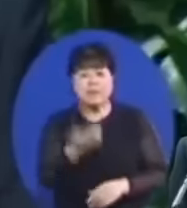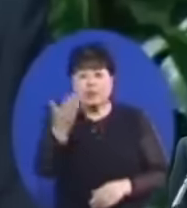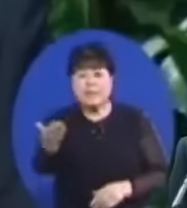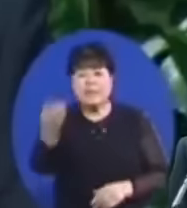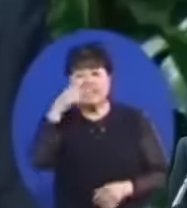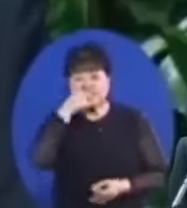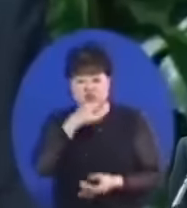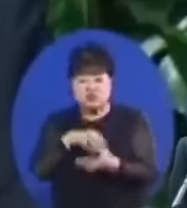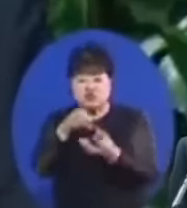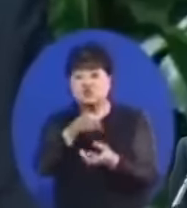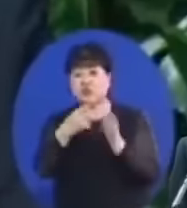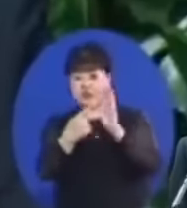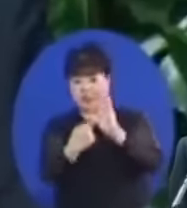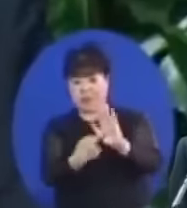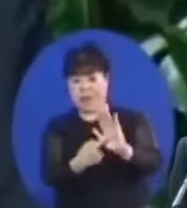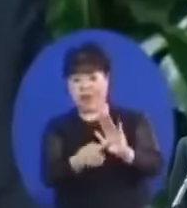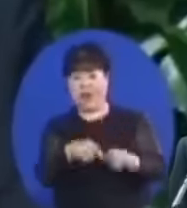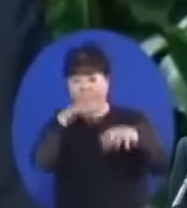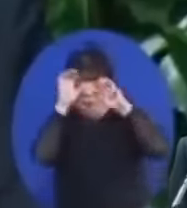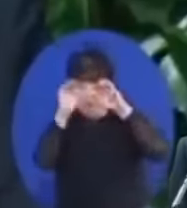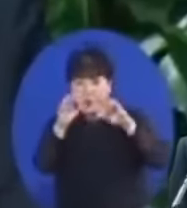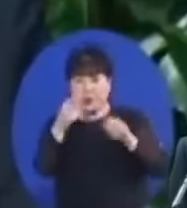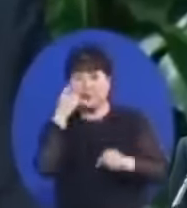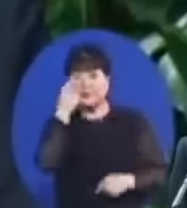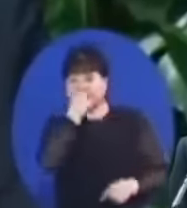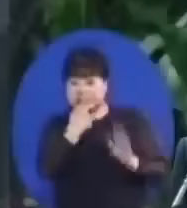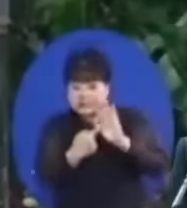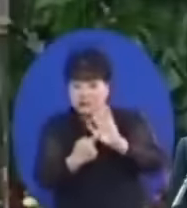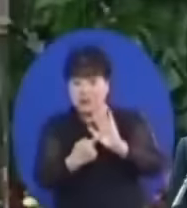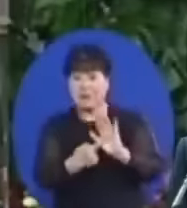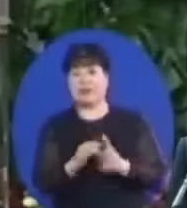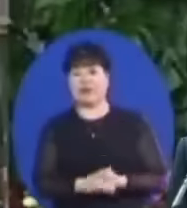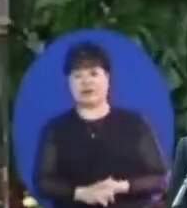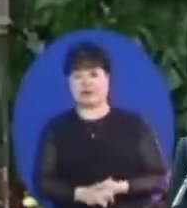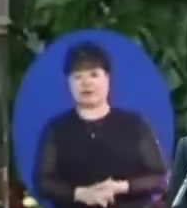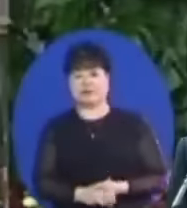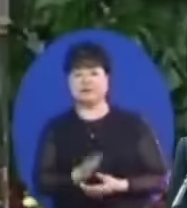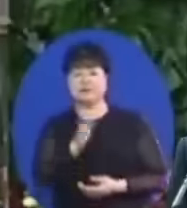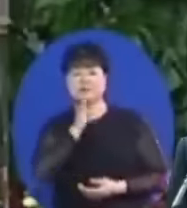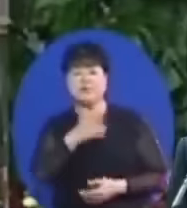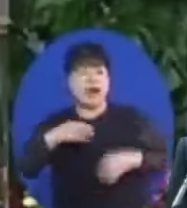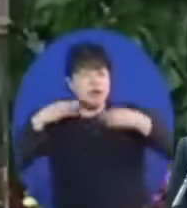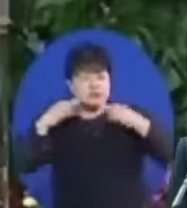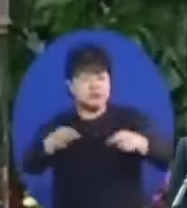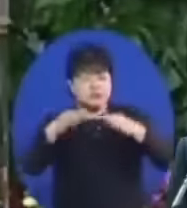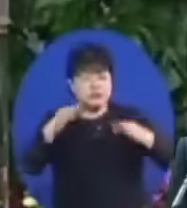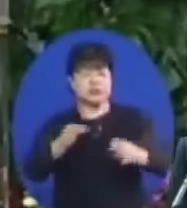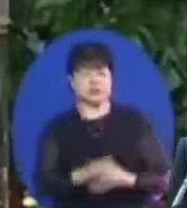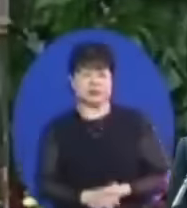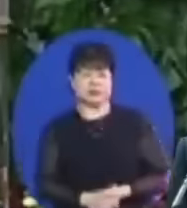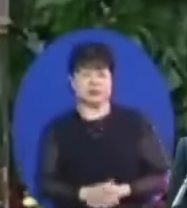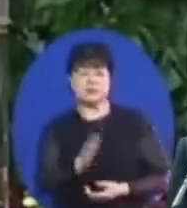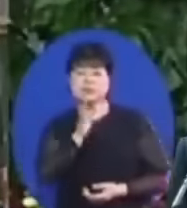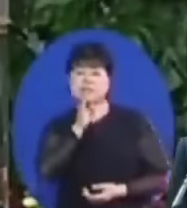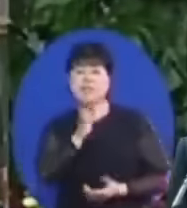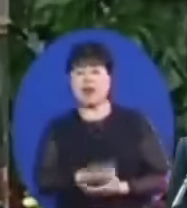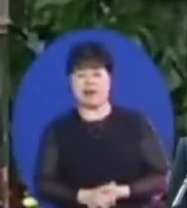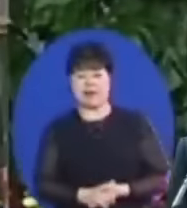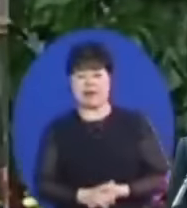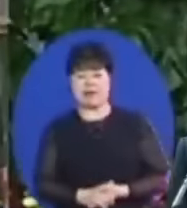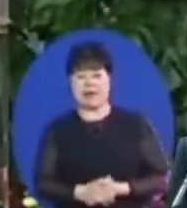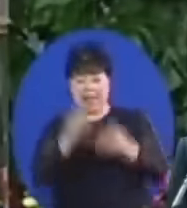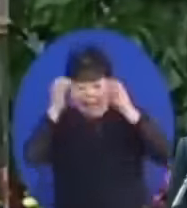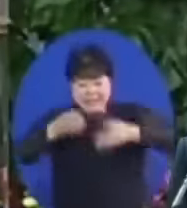구름장이 됐습니다. 큰 비의 올 징조가 보이는 것입니다. 절대절명의 부르짖음으로 기도한다는 것은 이렇게